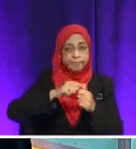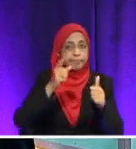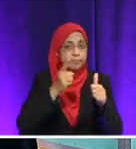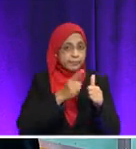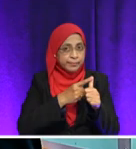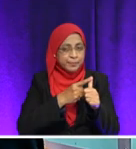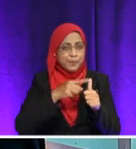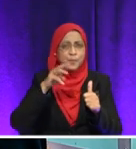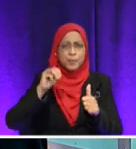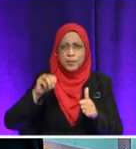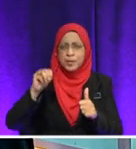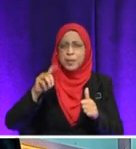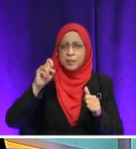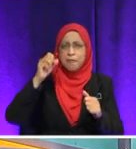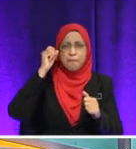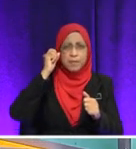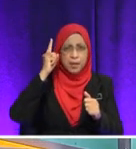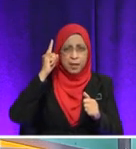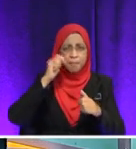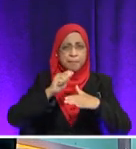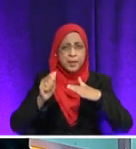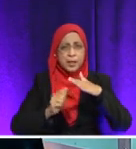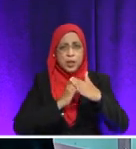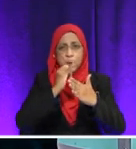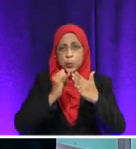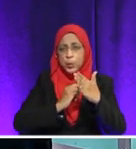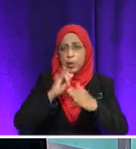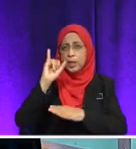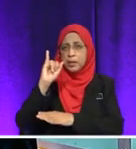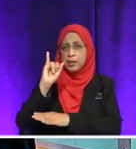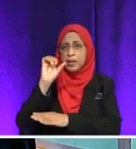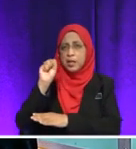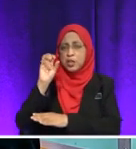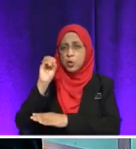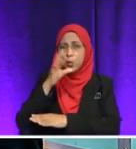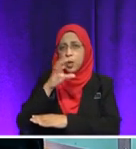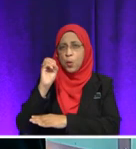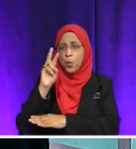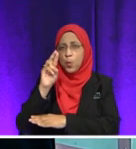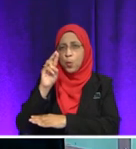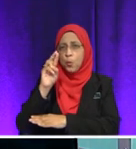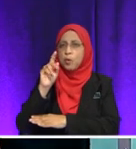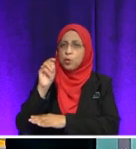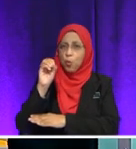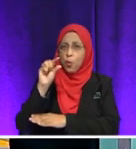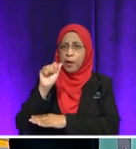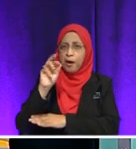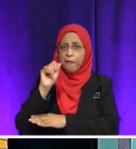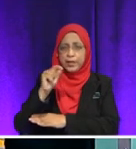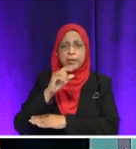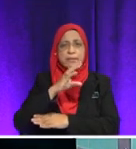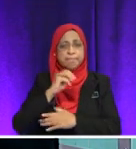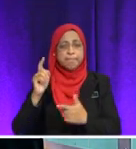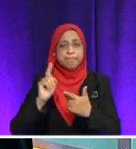dapat memahamilah konsep asas lukisan unjuran ortografi dan lukisan isometri oke dalam suatu penghasilan produk ataupun komponen